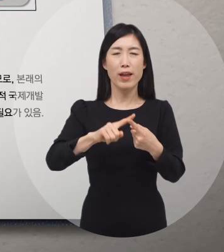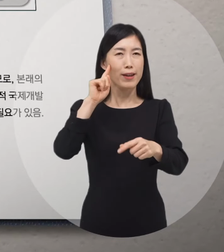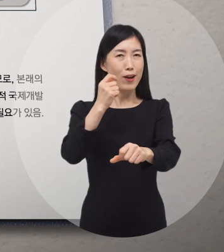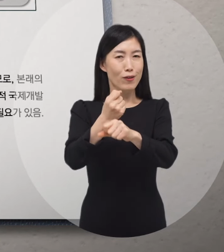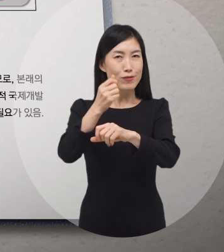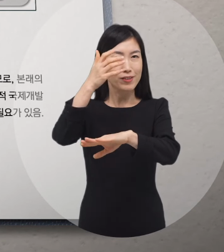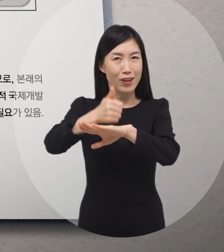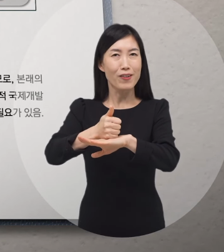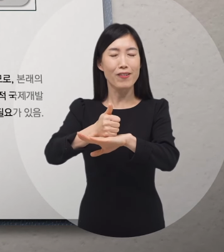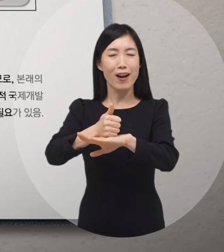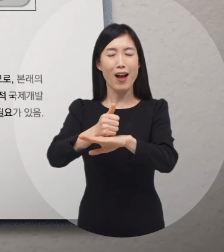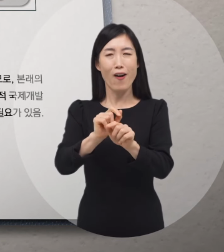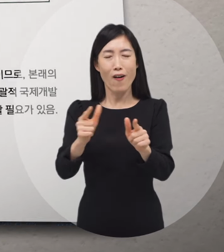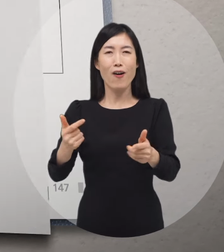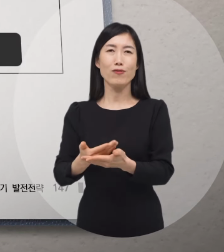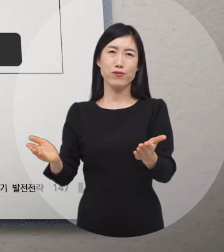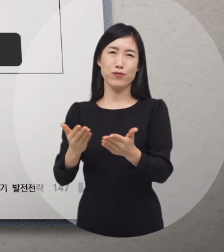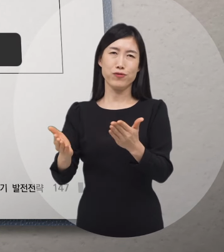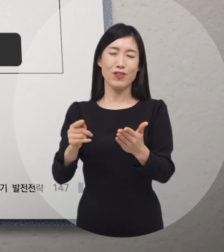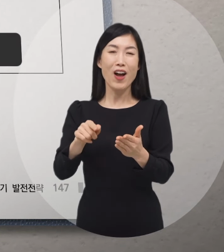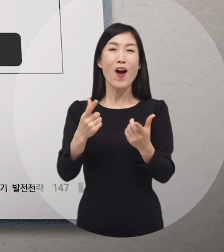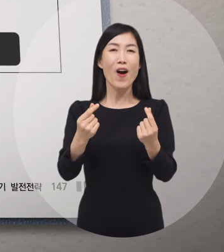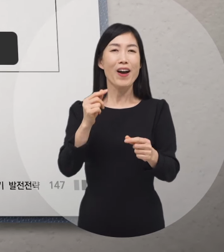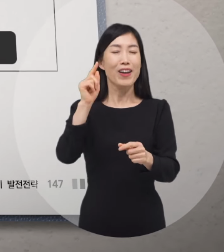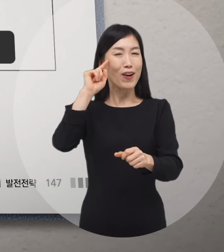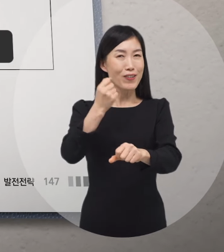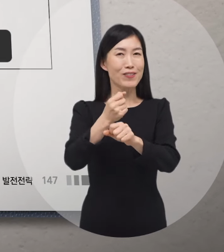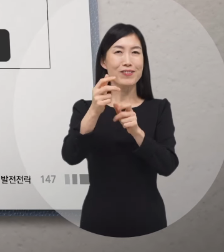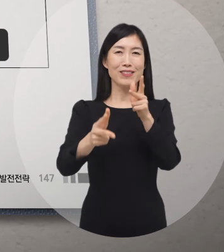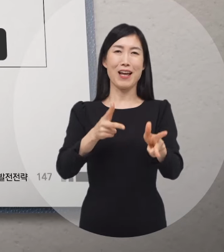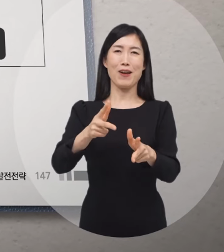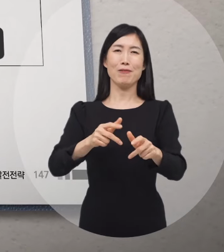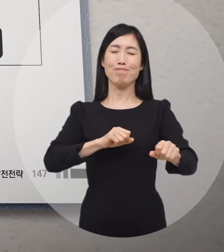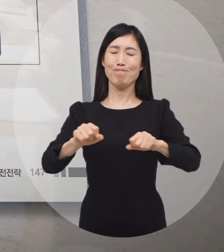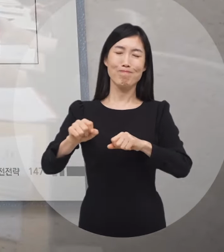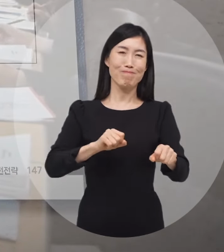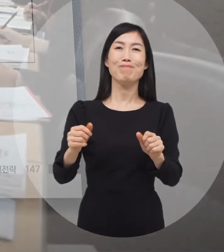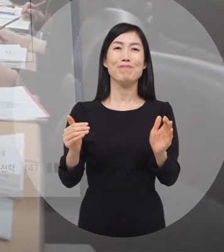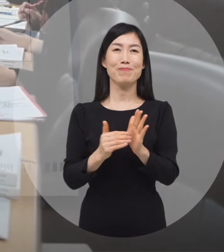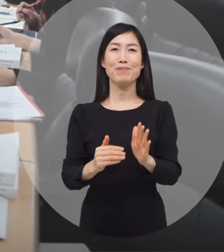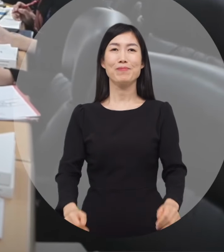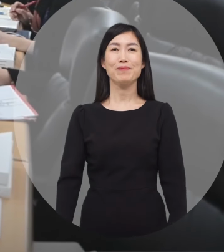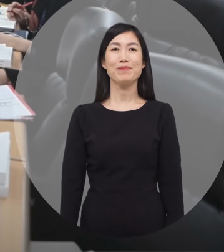분석과 현안 대응 연구 등 연구사업 역시 부지런히 이루어졌습니다.